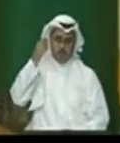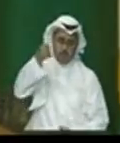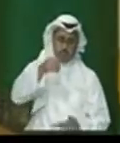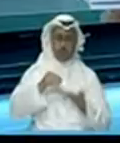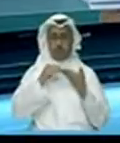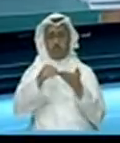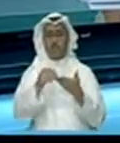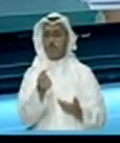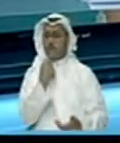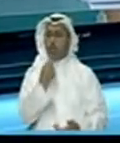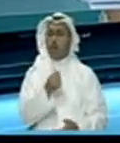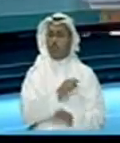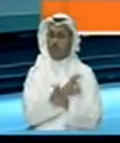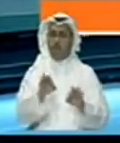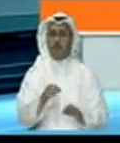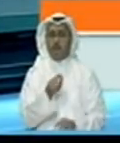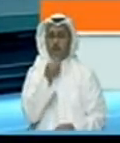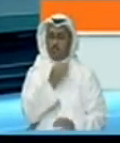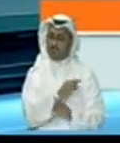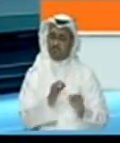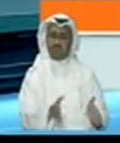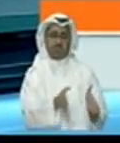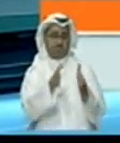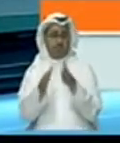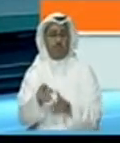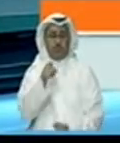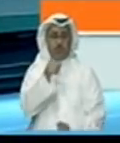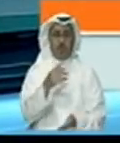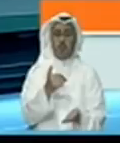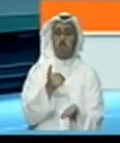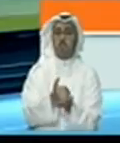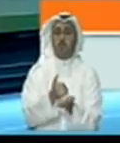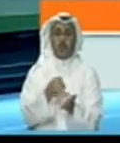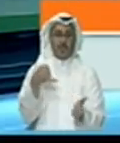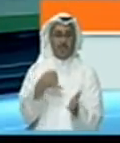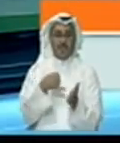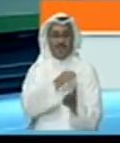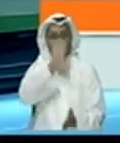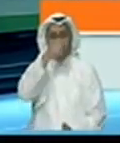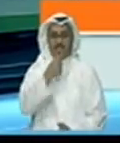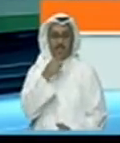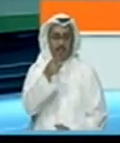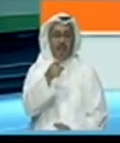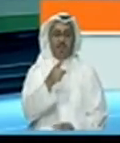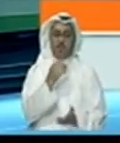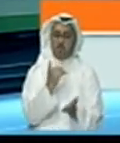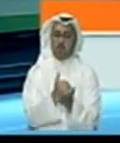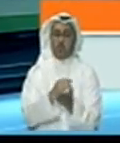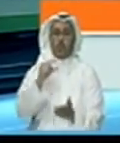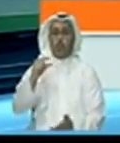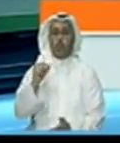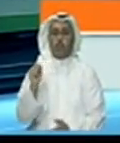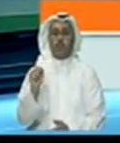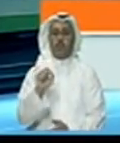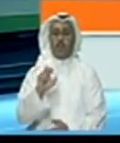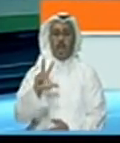ودواء. هذا وقد شدد المتحدث الرسمي لمركز الملك سلمان للإغاثة والأعمال الإنسانية الدكتور